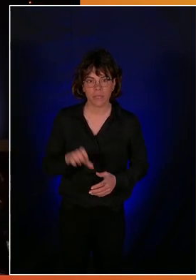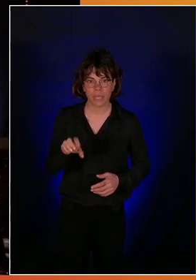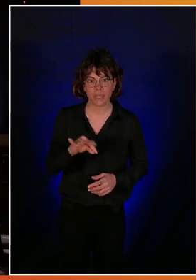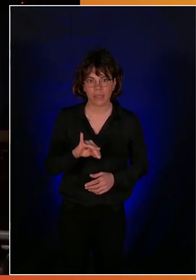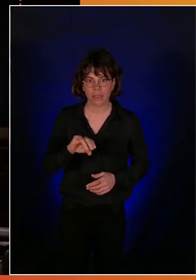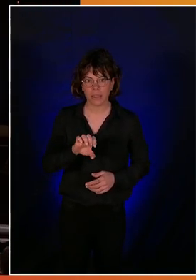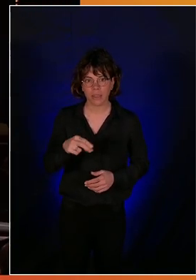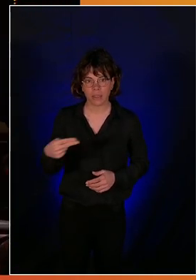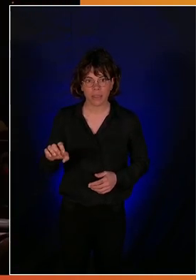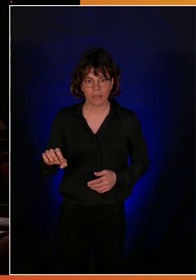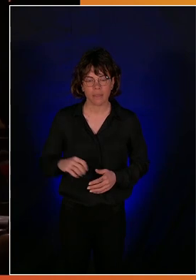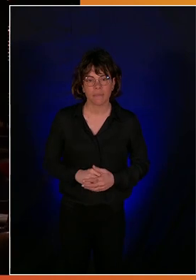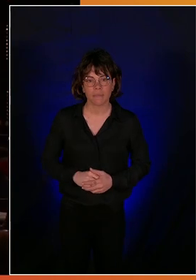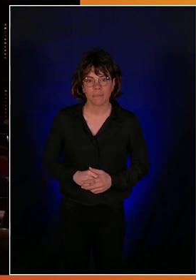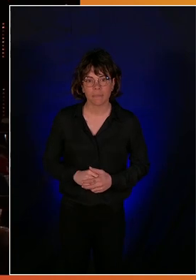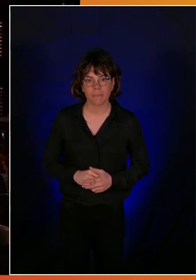Étienne Coste,